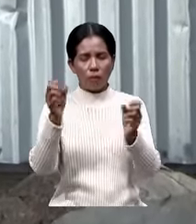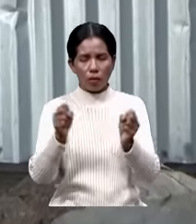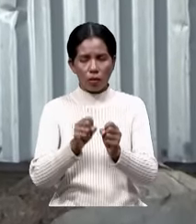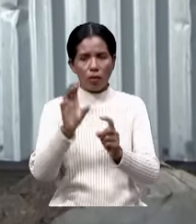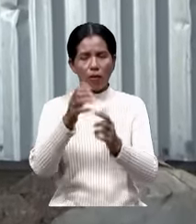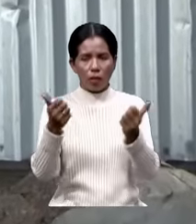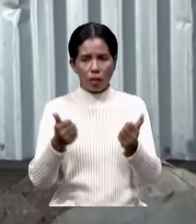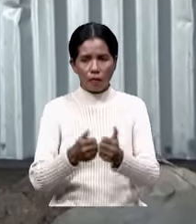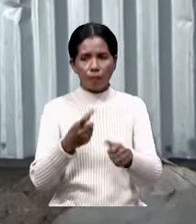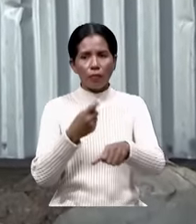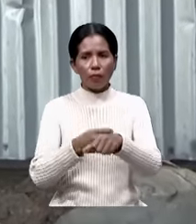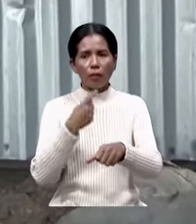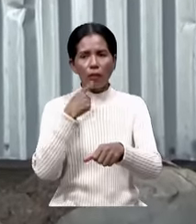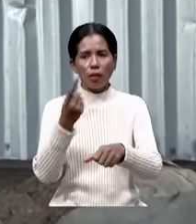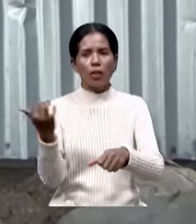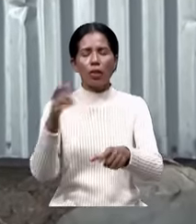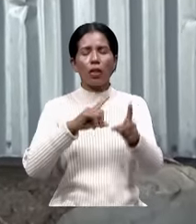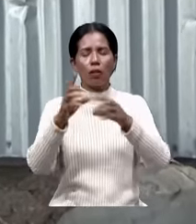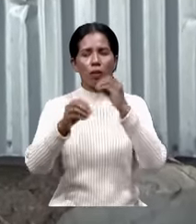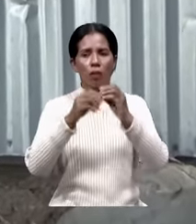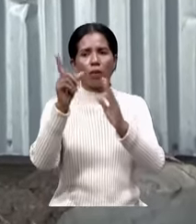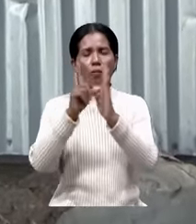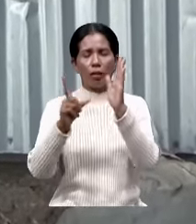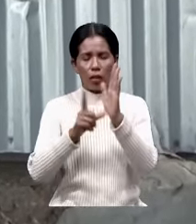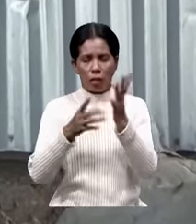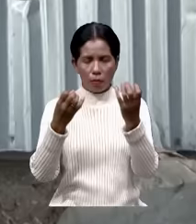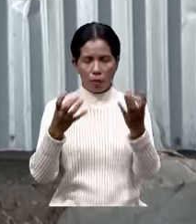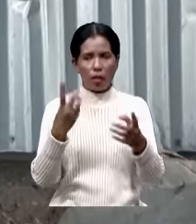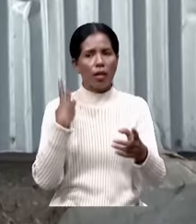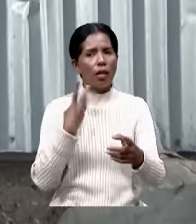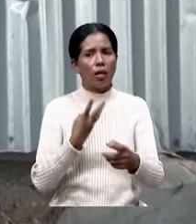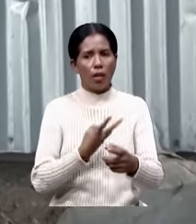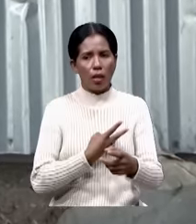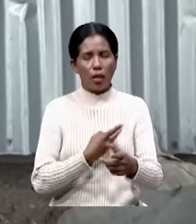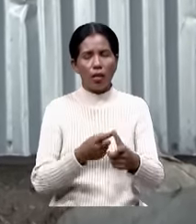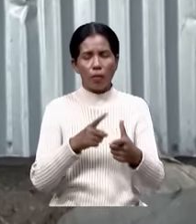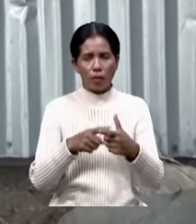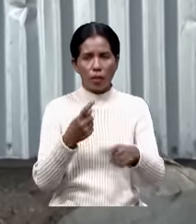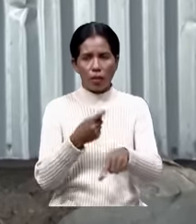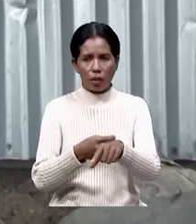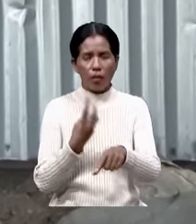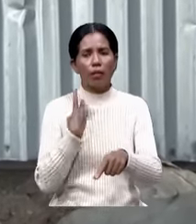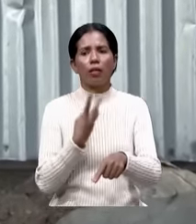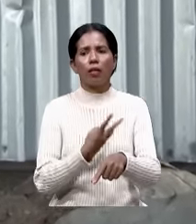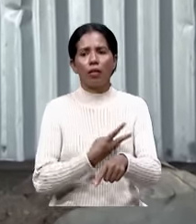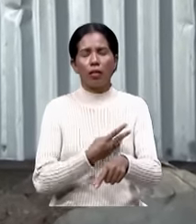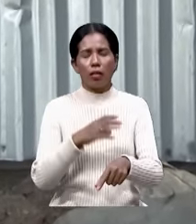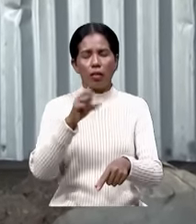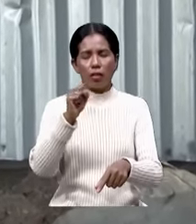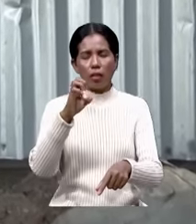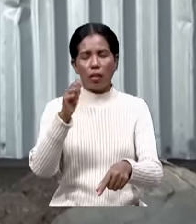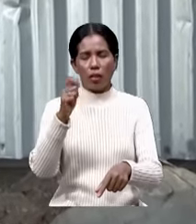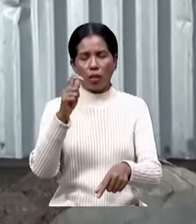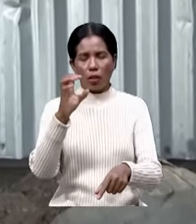hotu. E mo munti neba runi si ra kuela kona ba lei bara bara, ma sa ame, epos iha momento ne runi, a kusi siya tu, iha tete diang